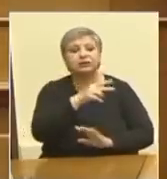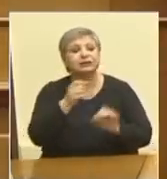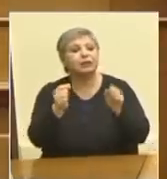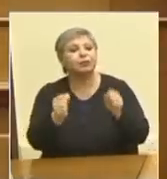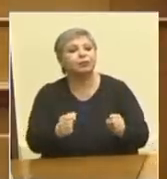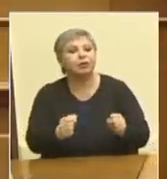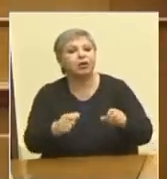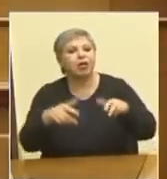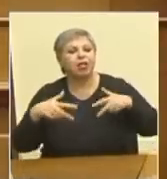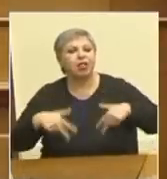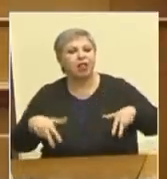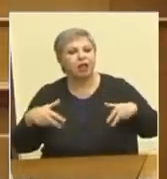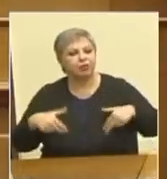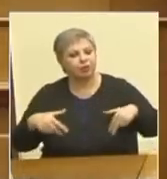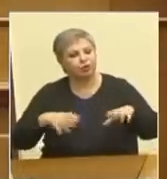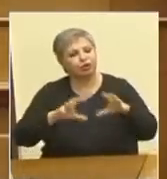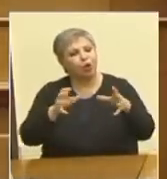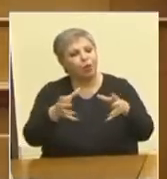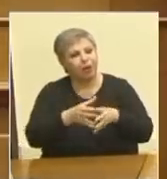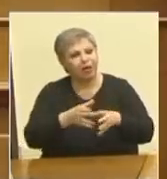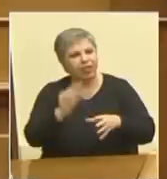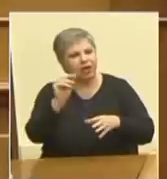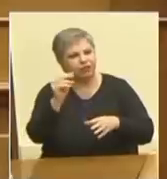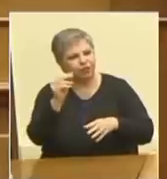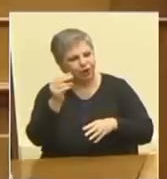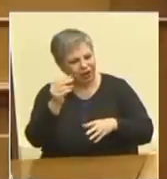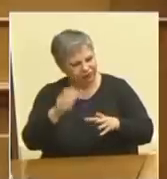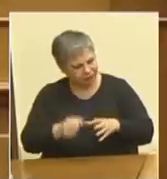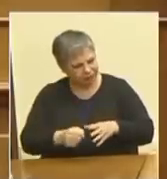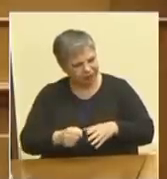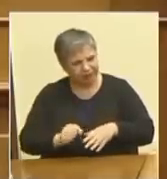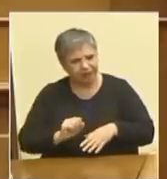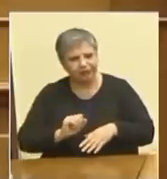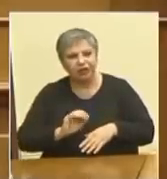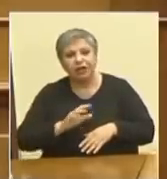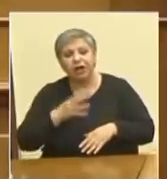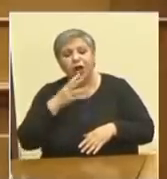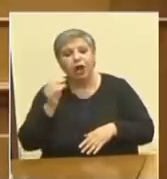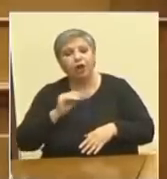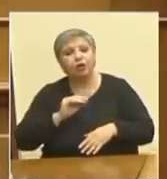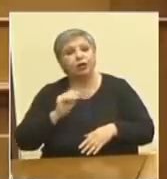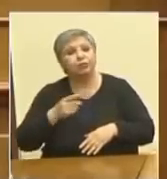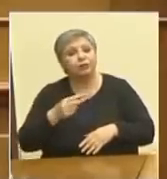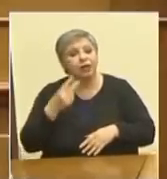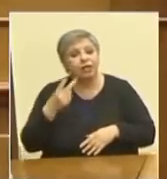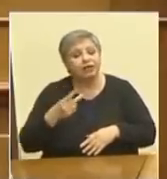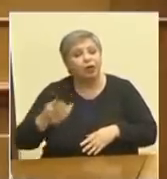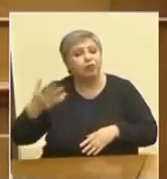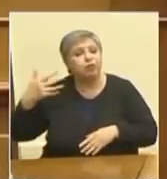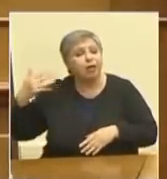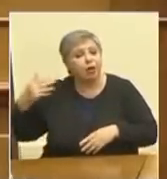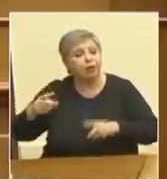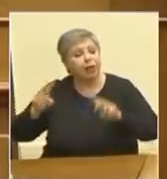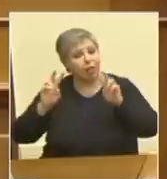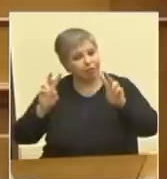σας ομάδα. Διότι όταν πρόκειται για τις ψήφους και για πολλά στελέχη του παλιού ΠΑΣΟΚ,